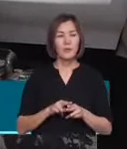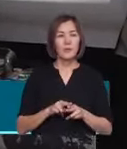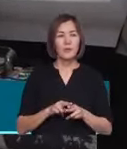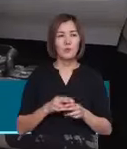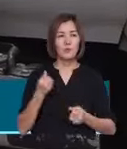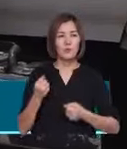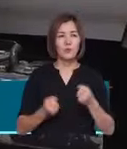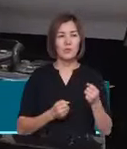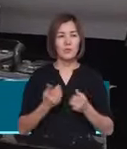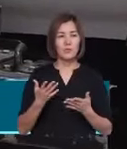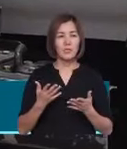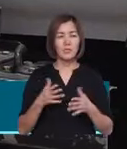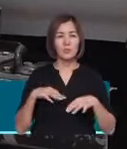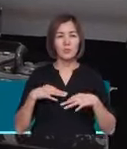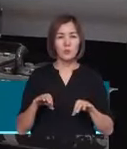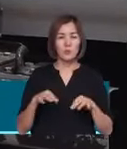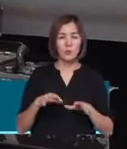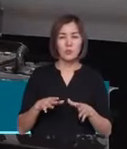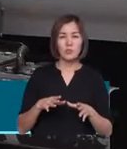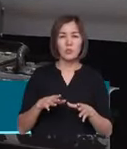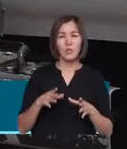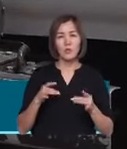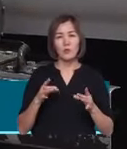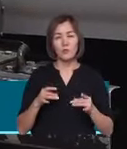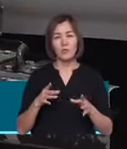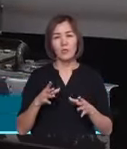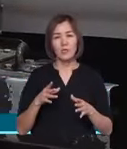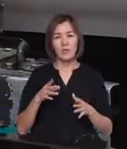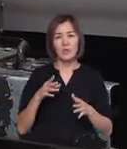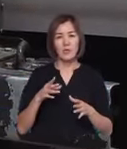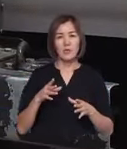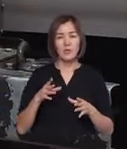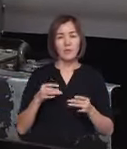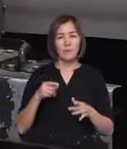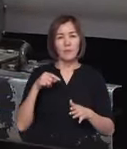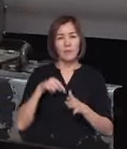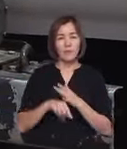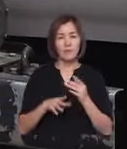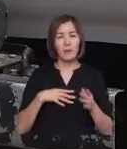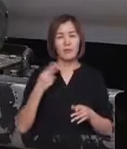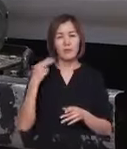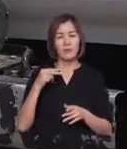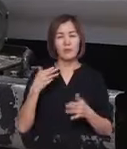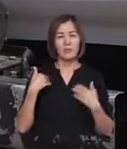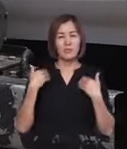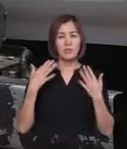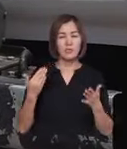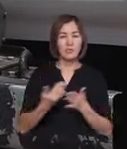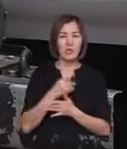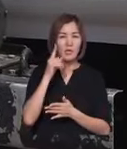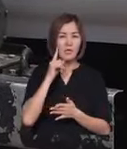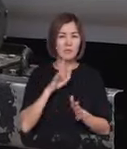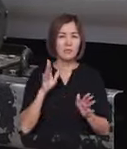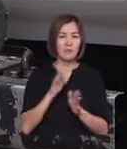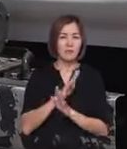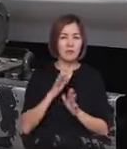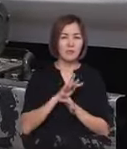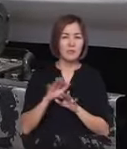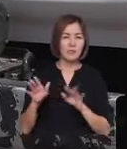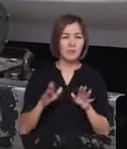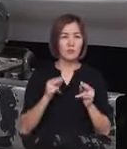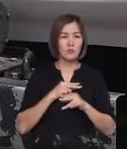дөңгелектер есқандай сазбен батпаққа, құмға да батпайды. Еліміздің президенті Қасым-Жомарт Кемелұлының бастамасы бойынша Жаңа Қазақстан акциясы аясында жұмыс